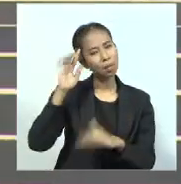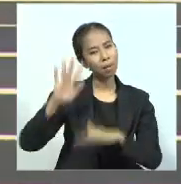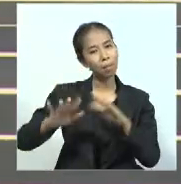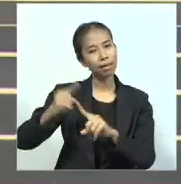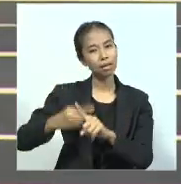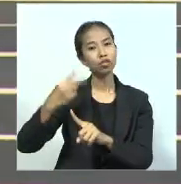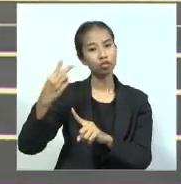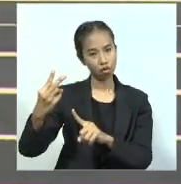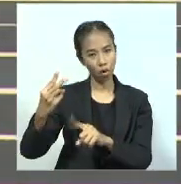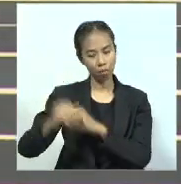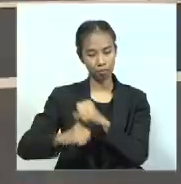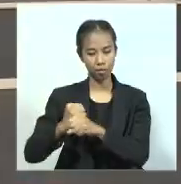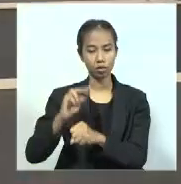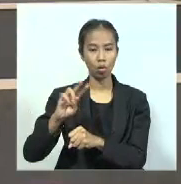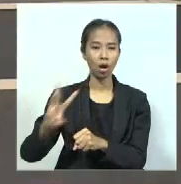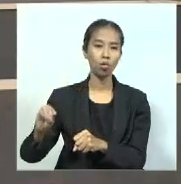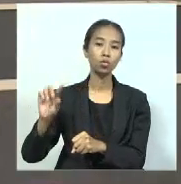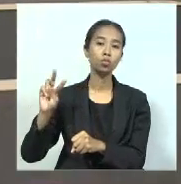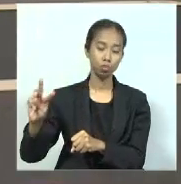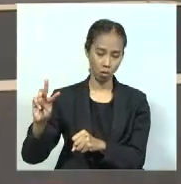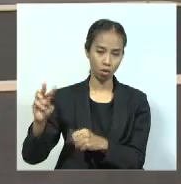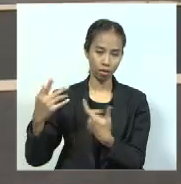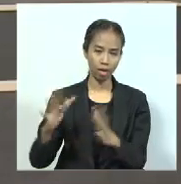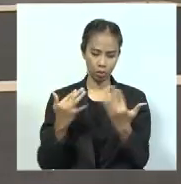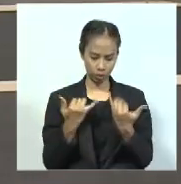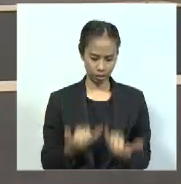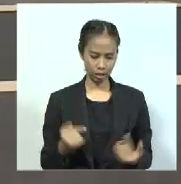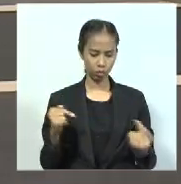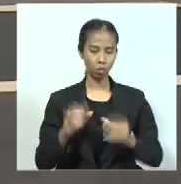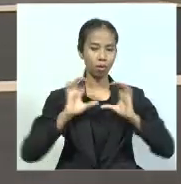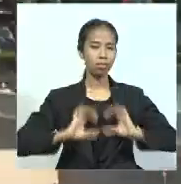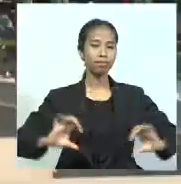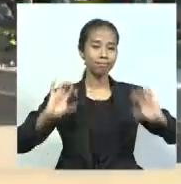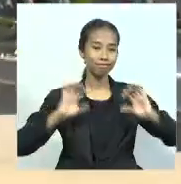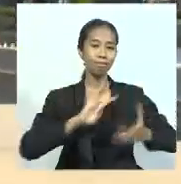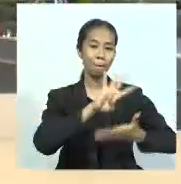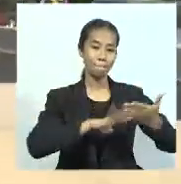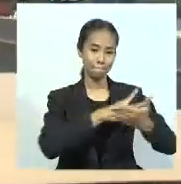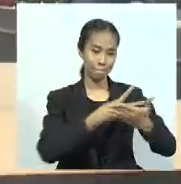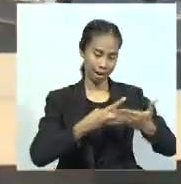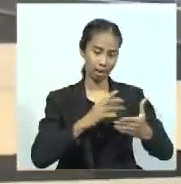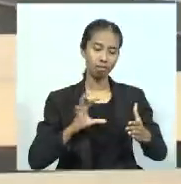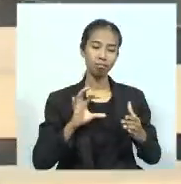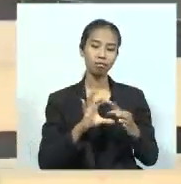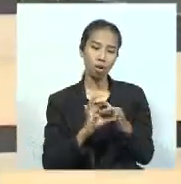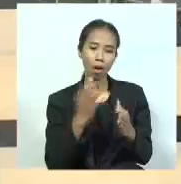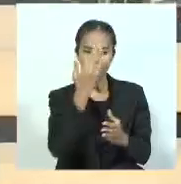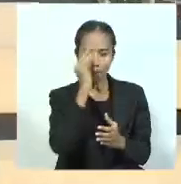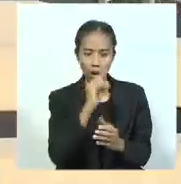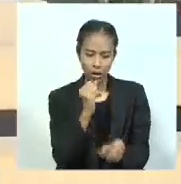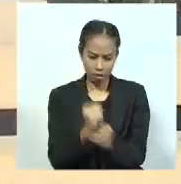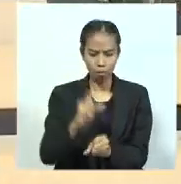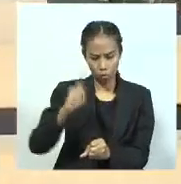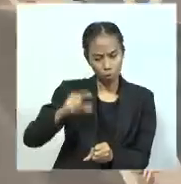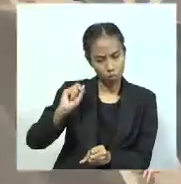ในช่วงเดือนกุมภาพันธ์ปี2562สอดคล้องกับนโยบายของรัฐบาลและกระทรวงคมนาคมในการเร่งรัดดำเนินการ